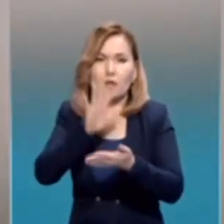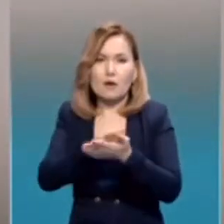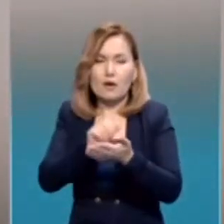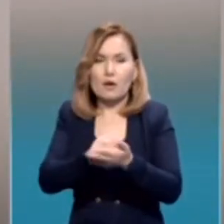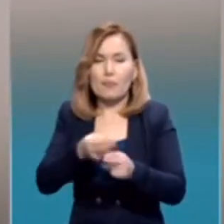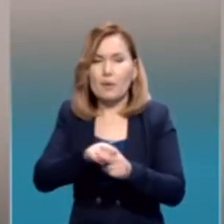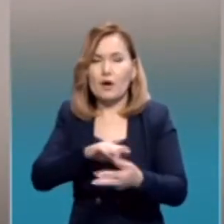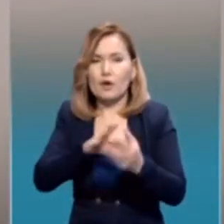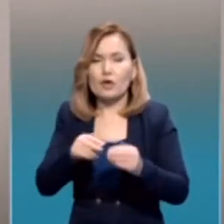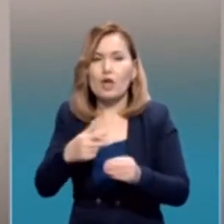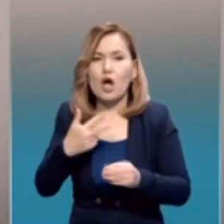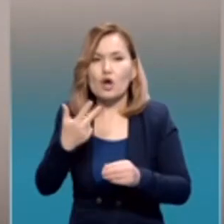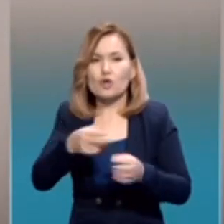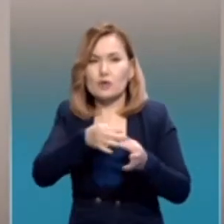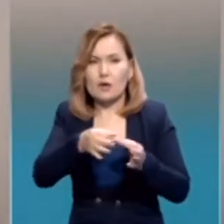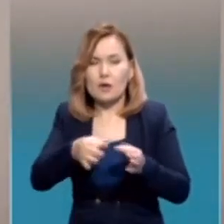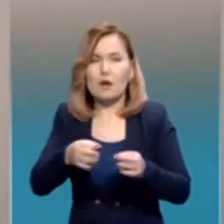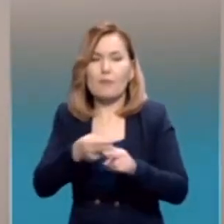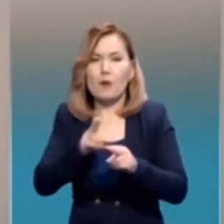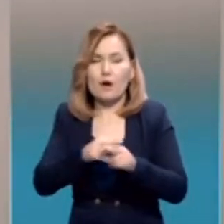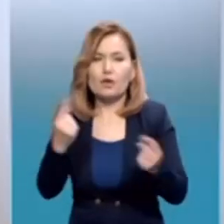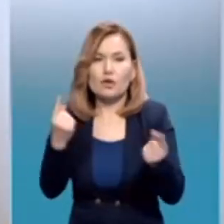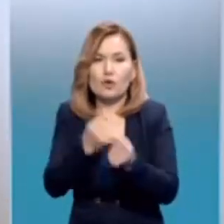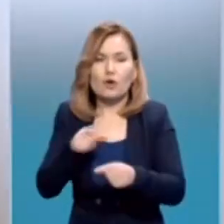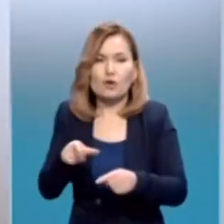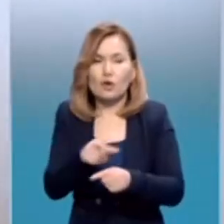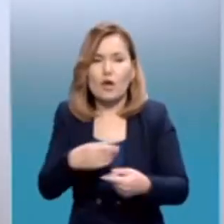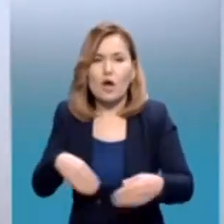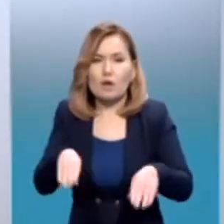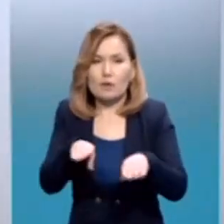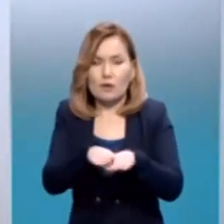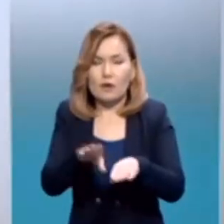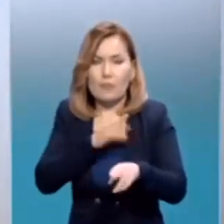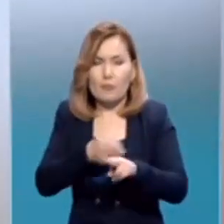Салдарынан үш елді мекен қатынассыз қалды. Жауаптылар жөндеу жұмыстары судың